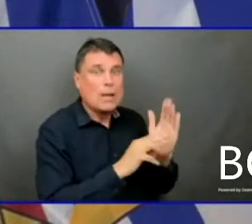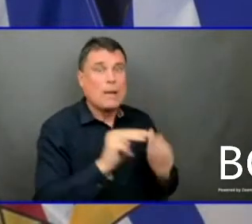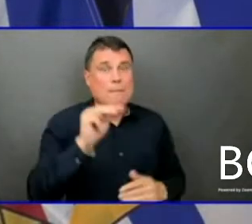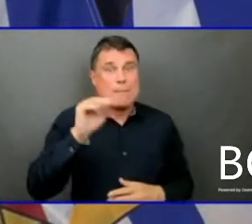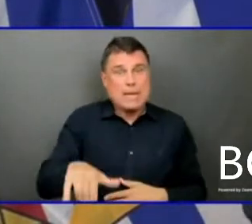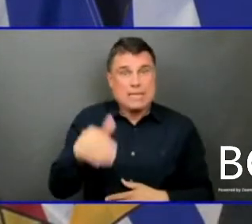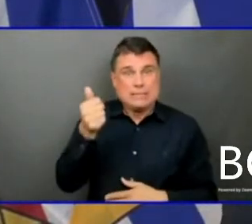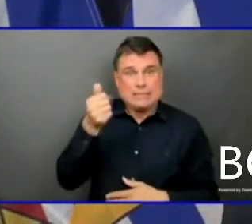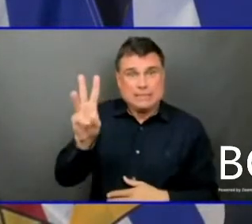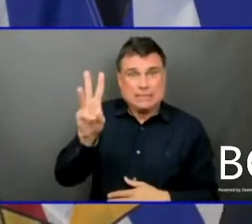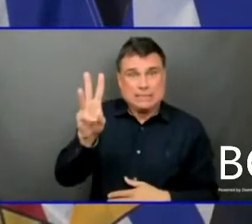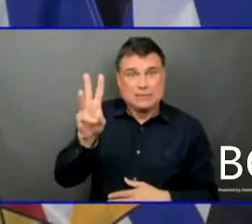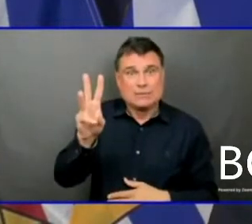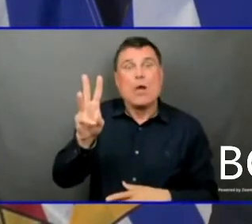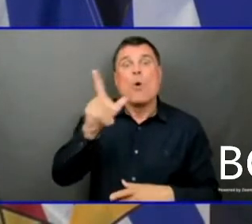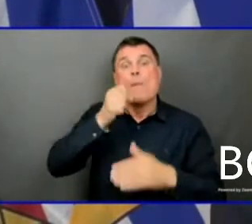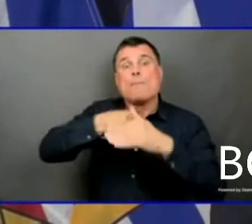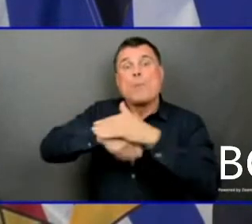了。